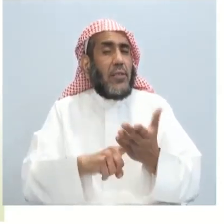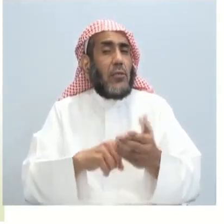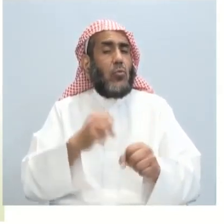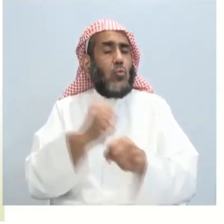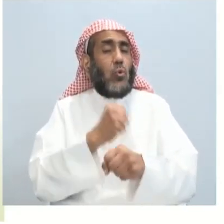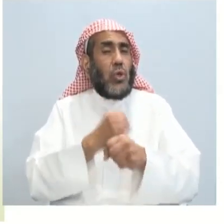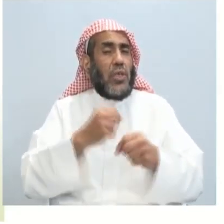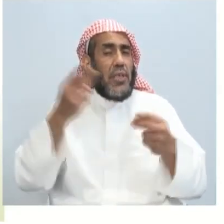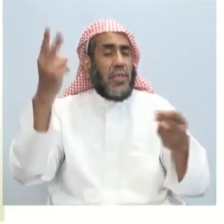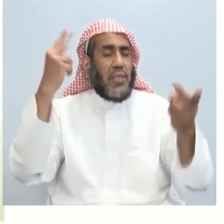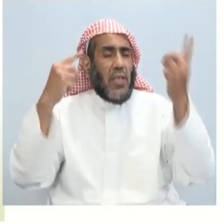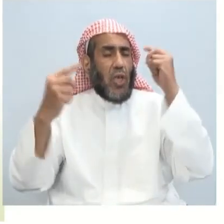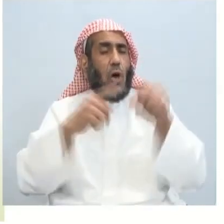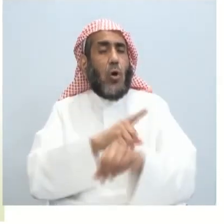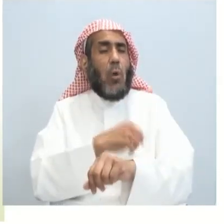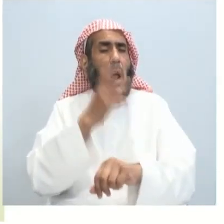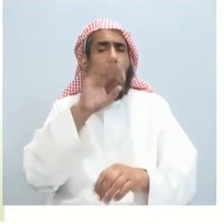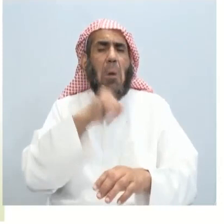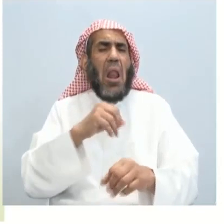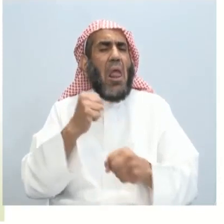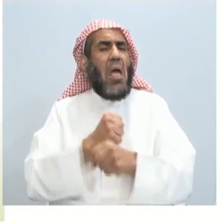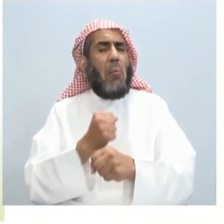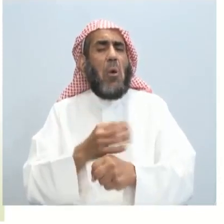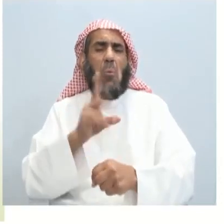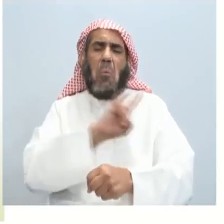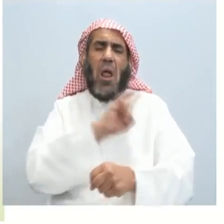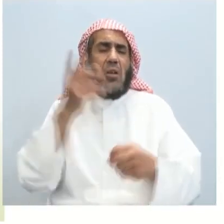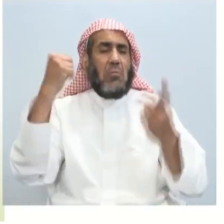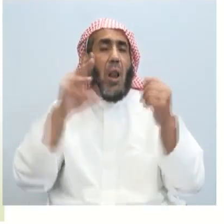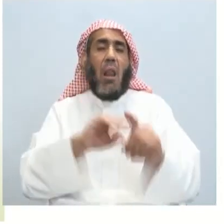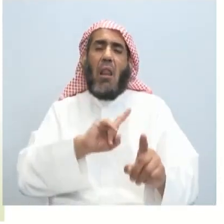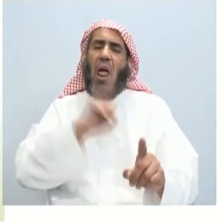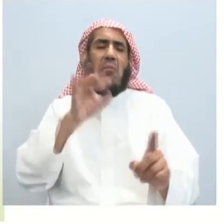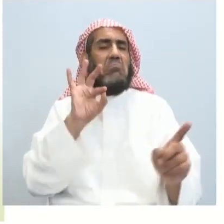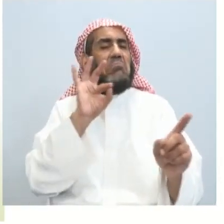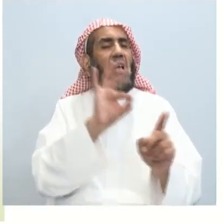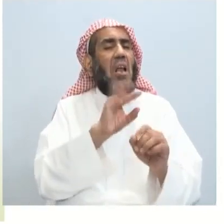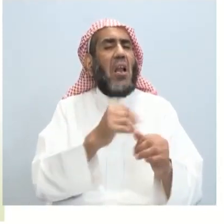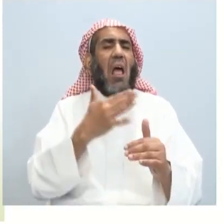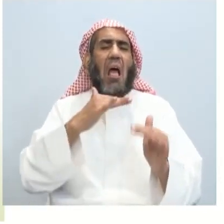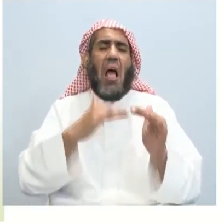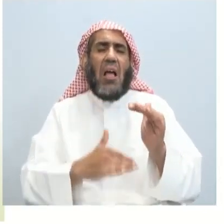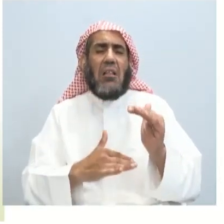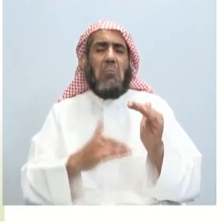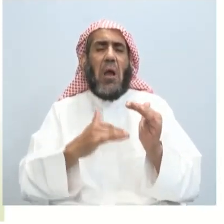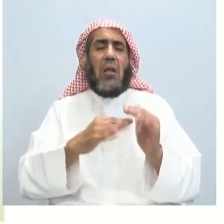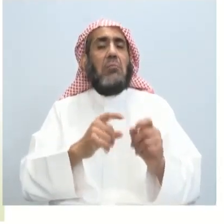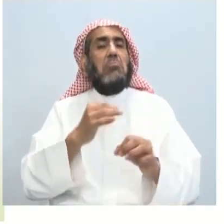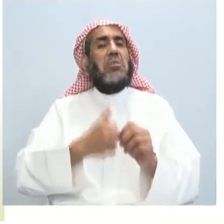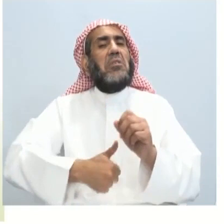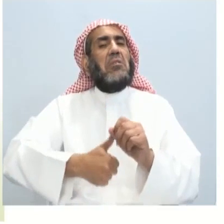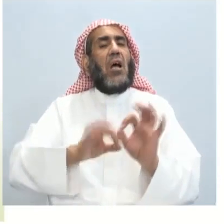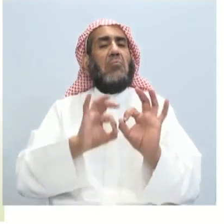التجارب لان من لا يعمل ويجري التجارب لا يصل الى ادنى مراتب الاات